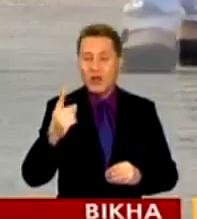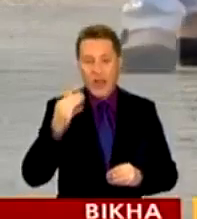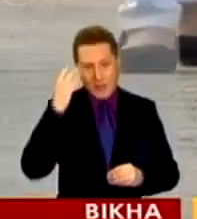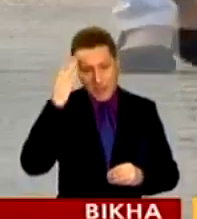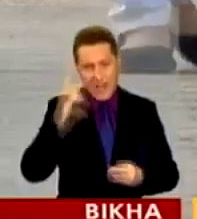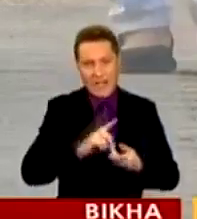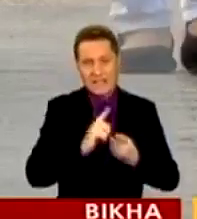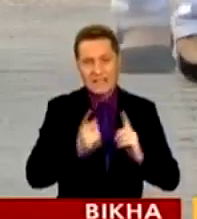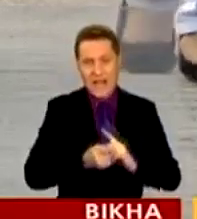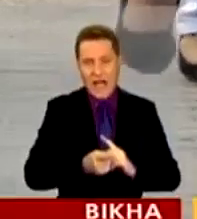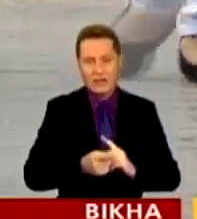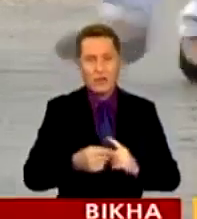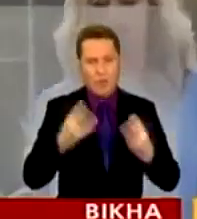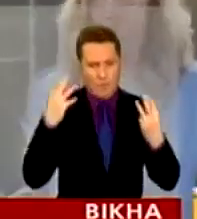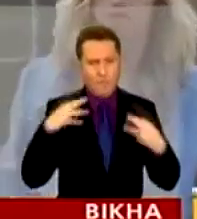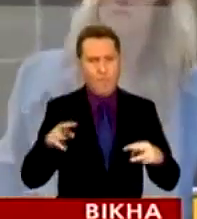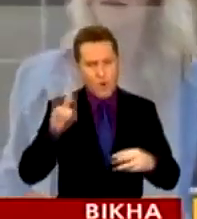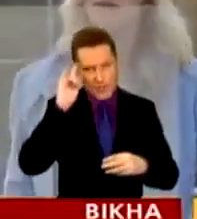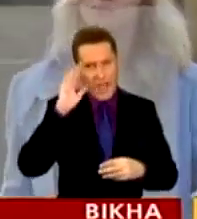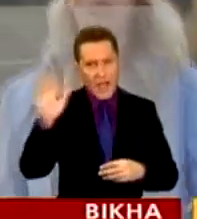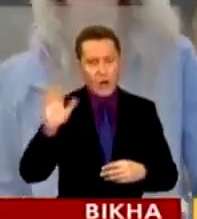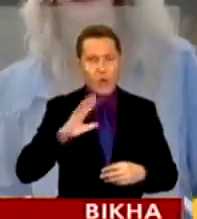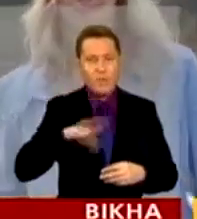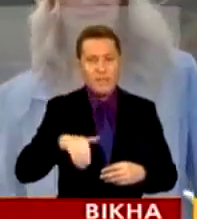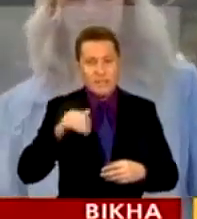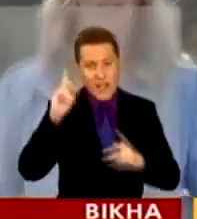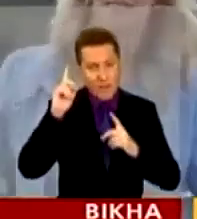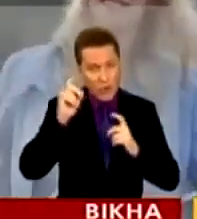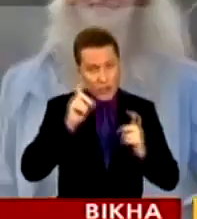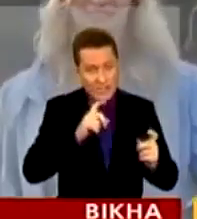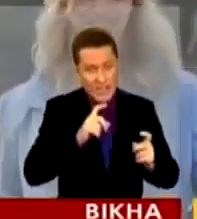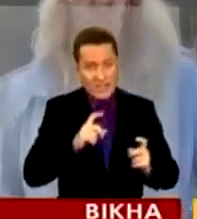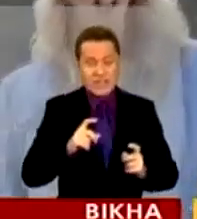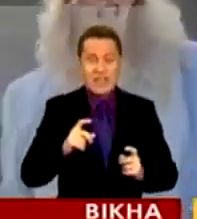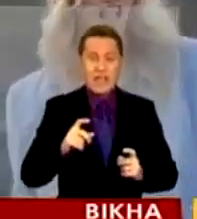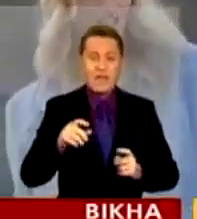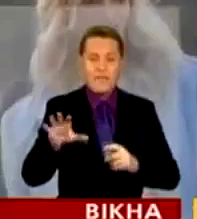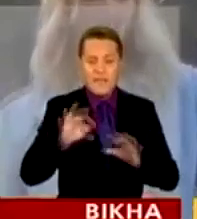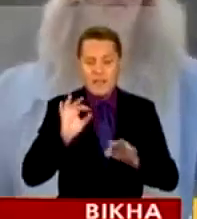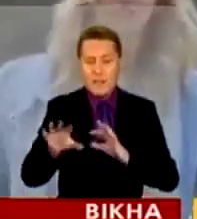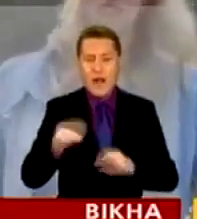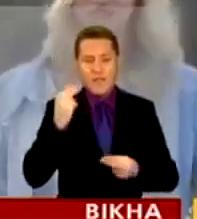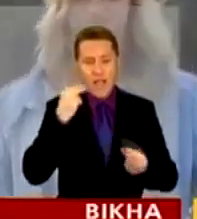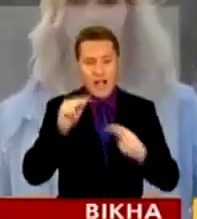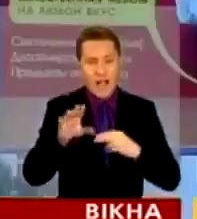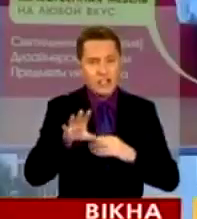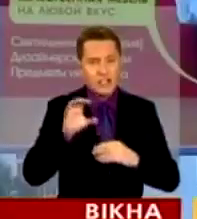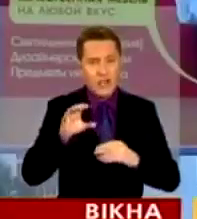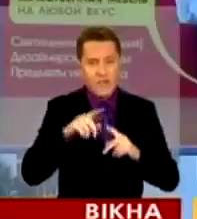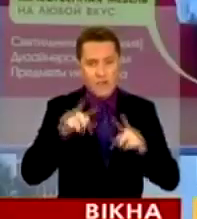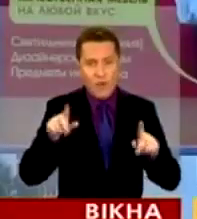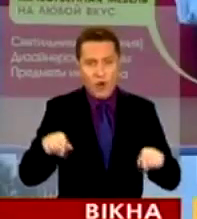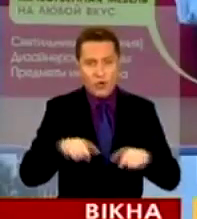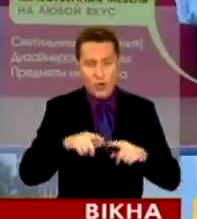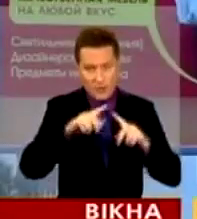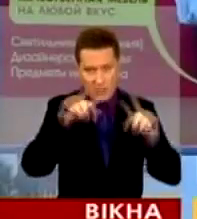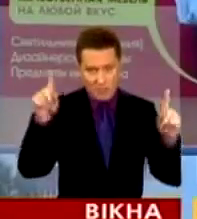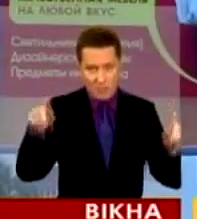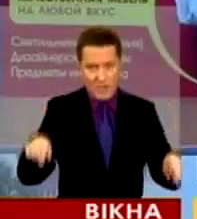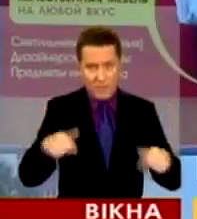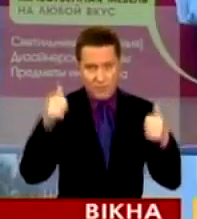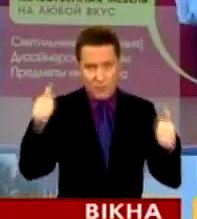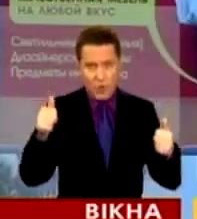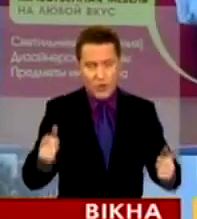стати запотребованою моделлю. І хоча після фотосесії замовник відібрав її найкраще фото, вона нині на білборді в одному з